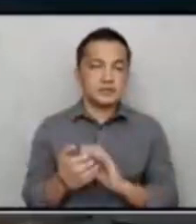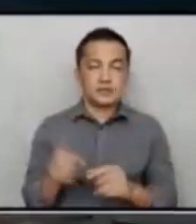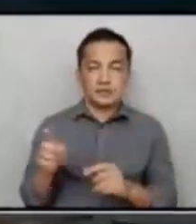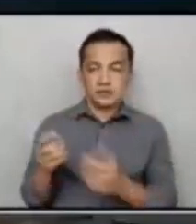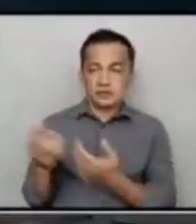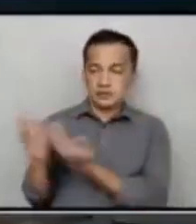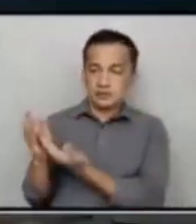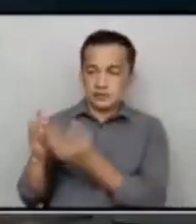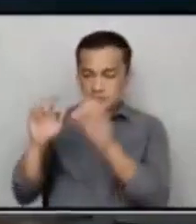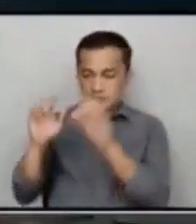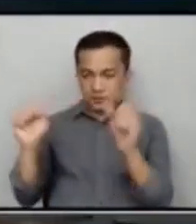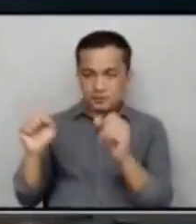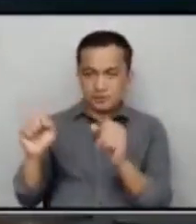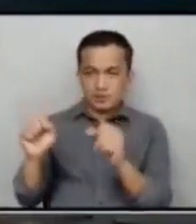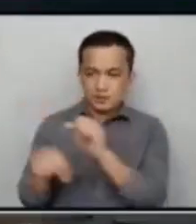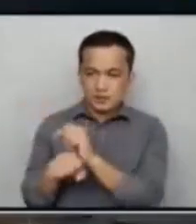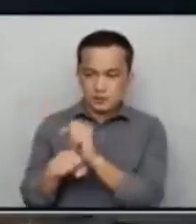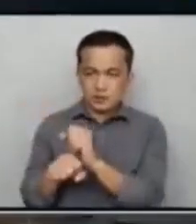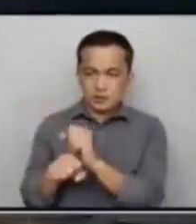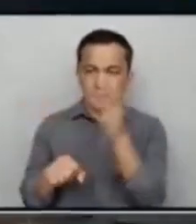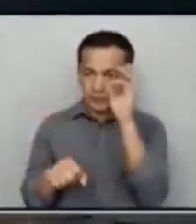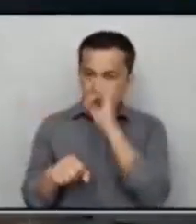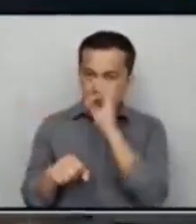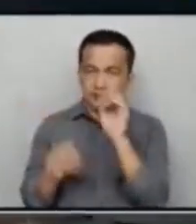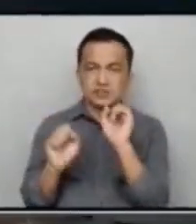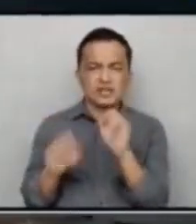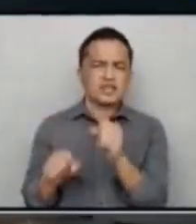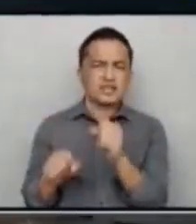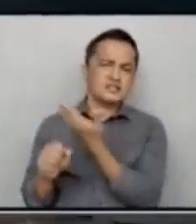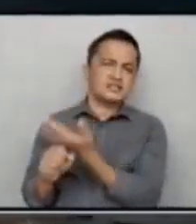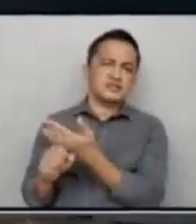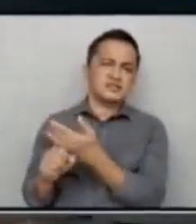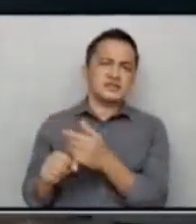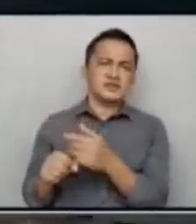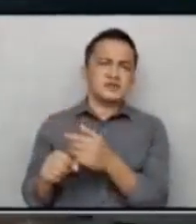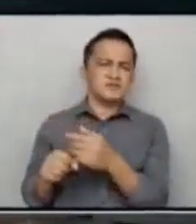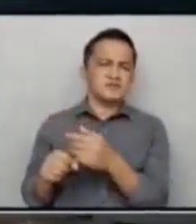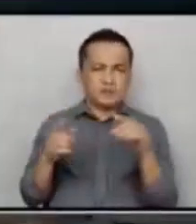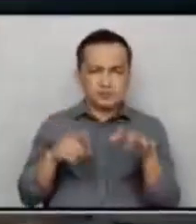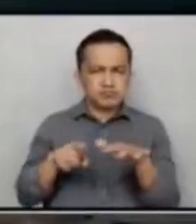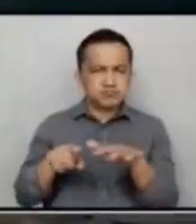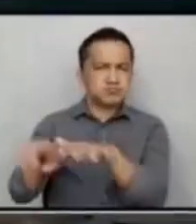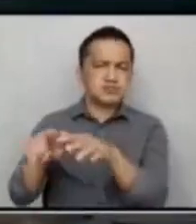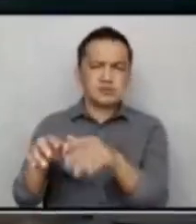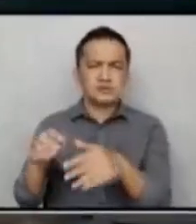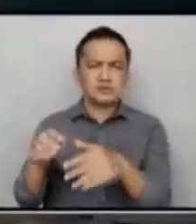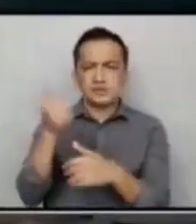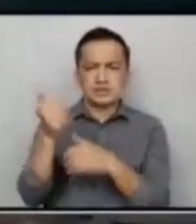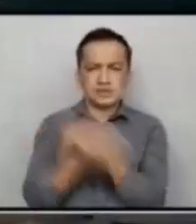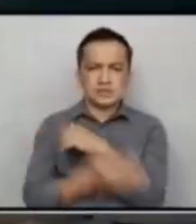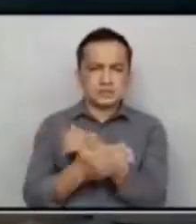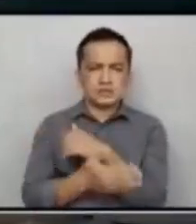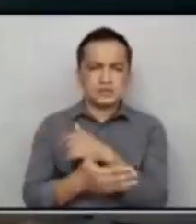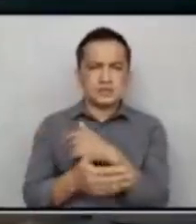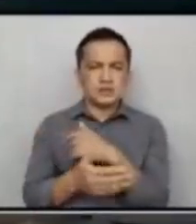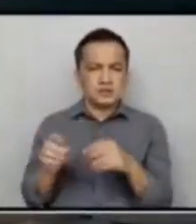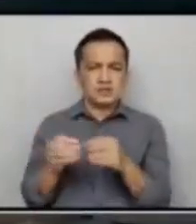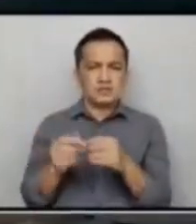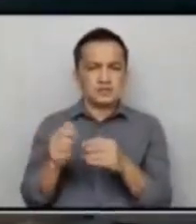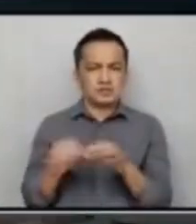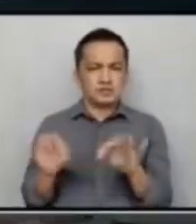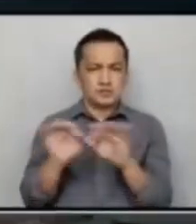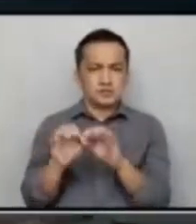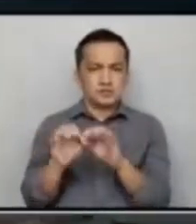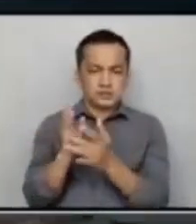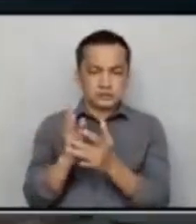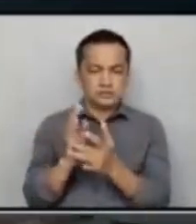mga manggagawang Pinoy na kayaan niyang makipagsabayan sa ibang bansa, lalo na pagdating sa teknolohiya. Si